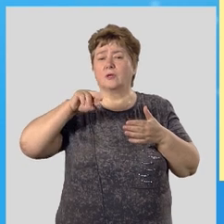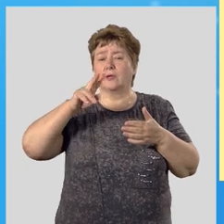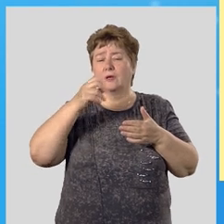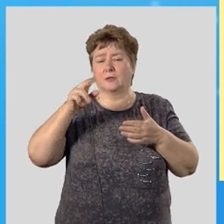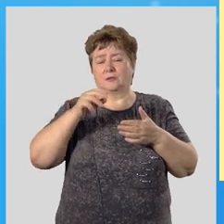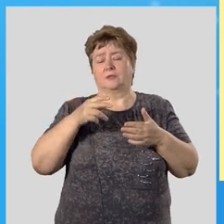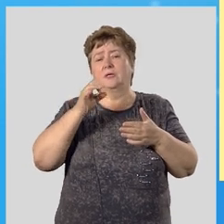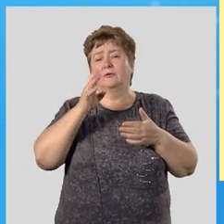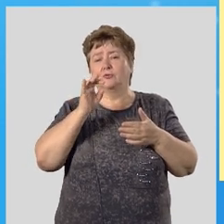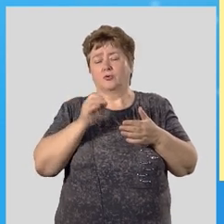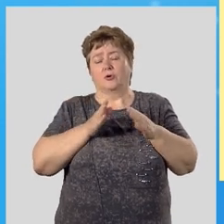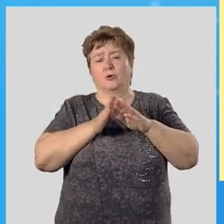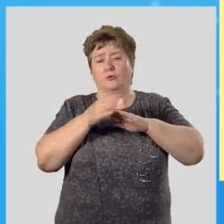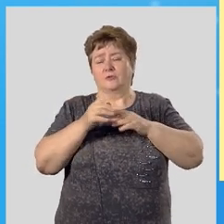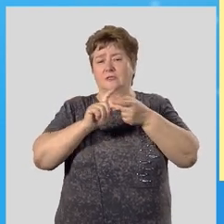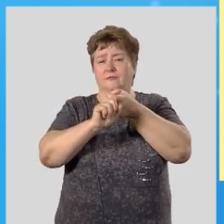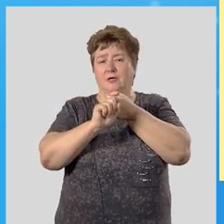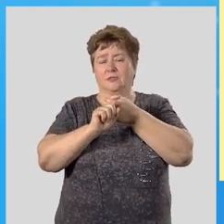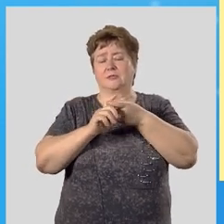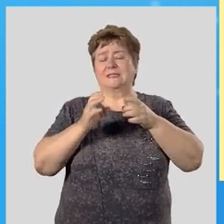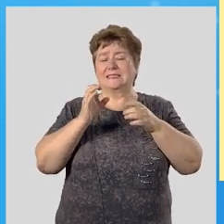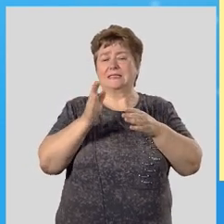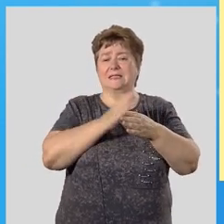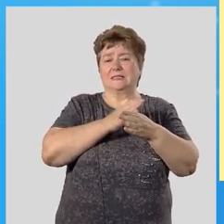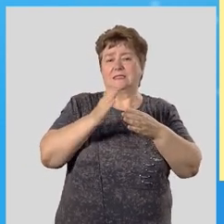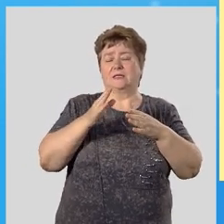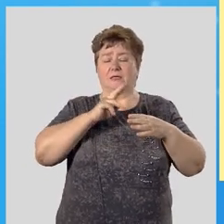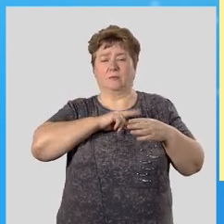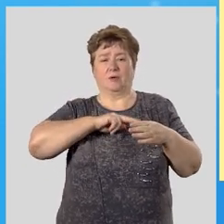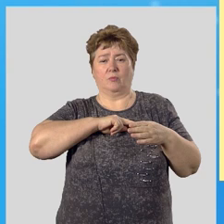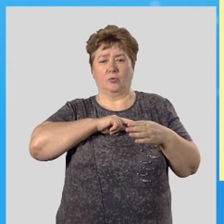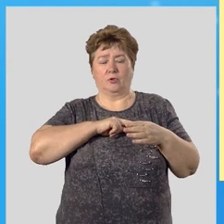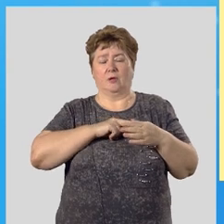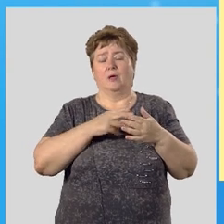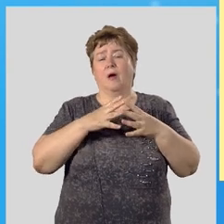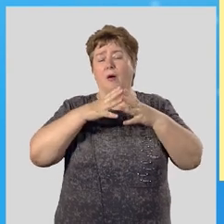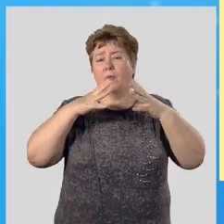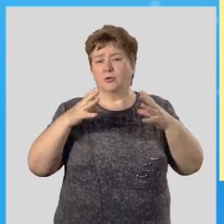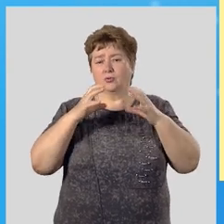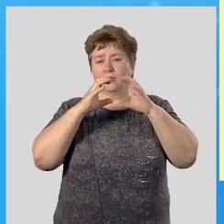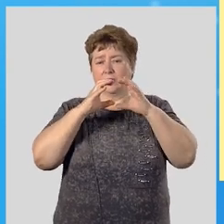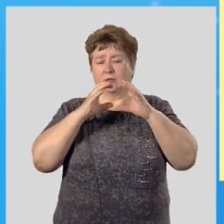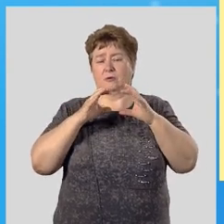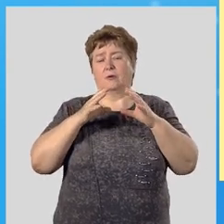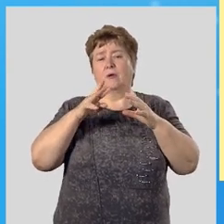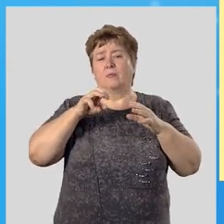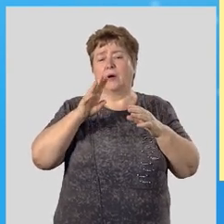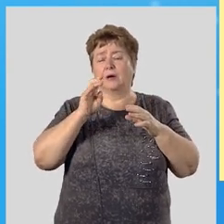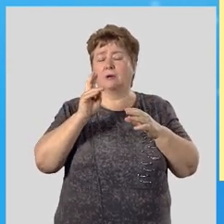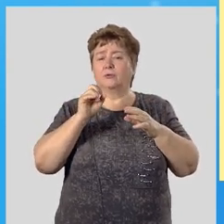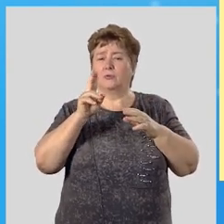у инфузории туфельки связано с разделением функций. Большое ядро,